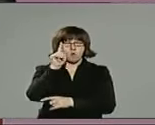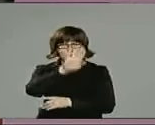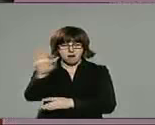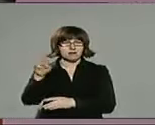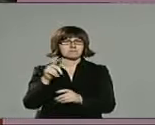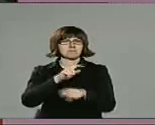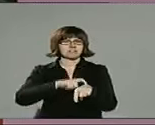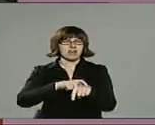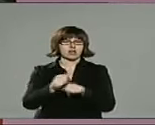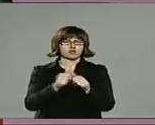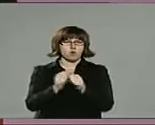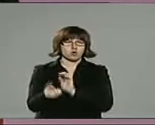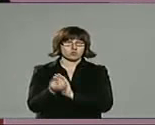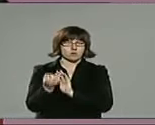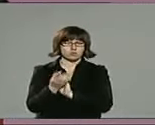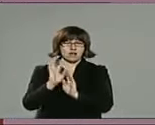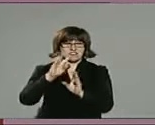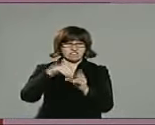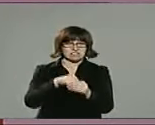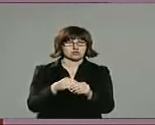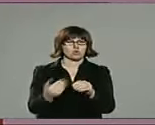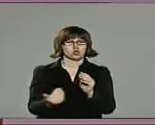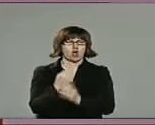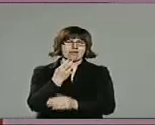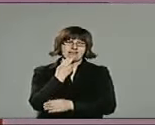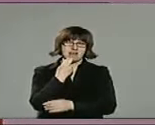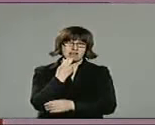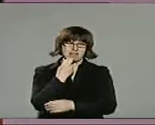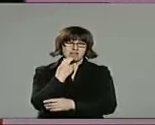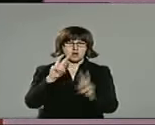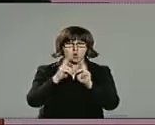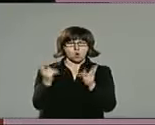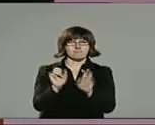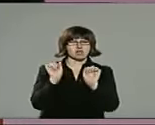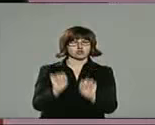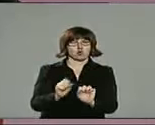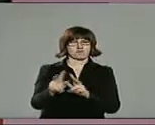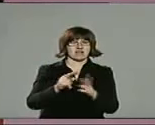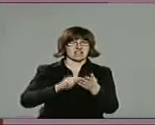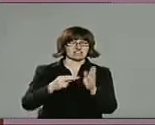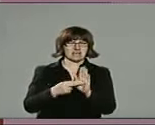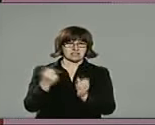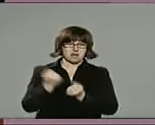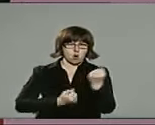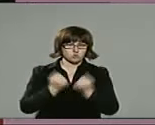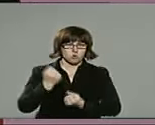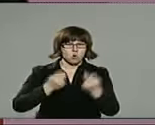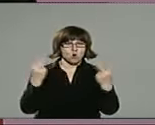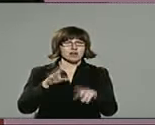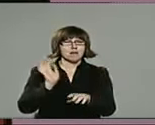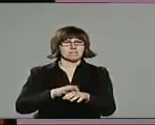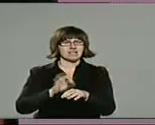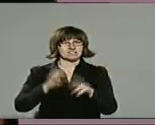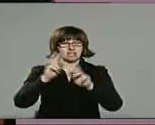für Sport und Kultur, Investitionen in erneuerbare Energien, in umweltschonende Verkehrstechniken und Autos oder in die